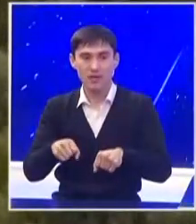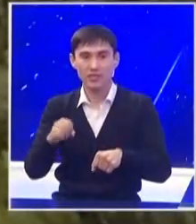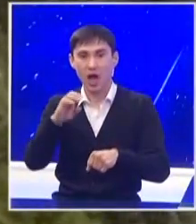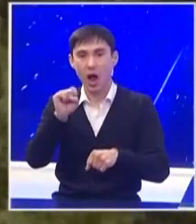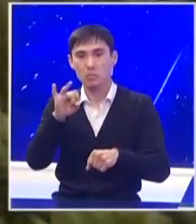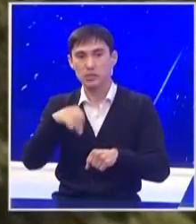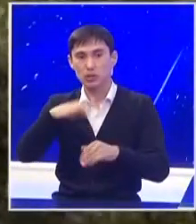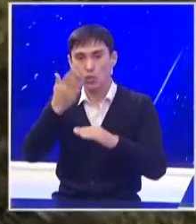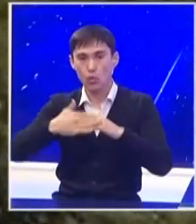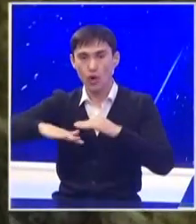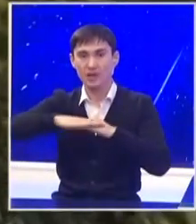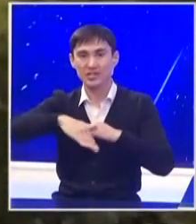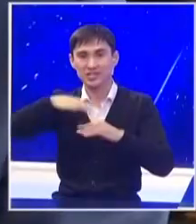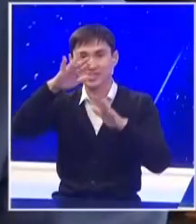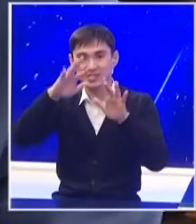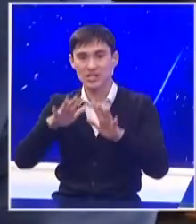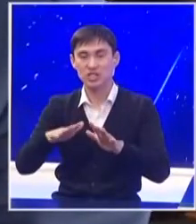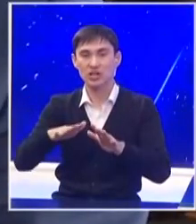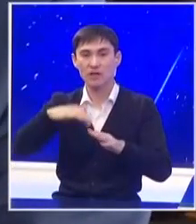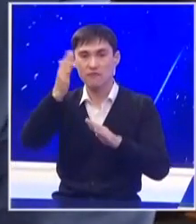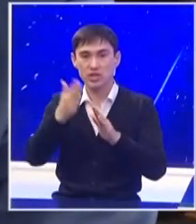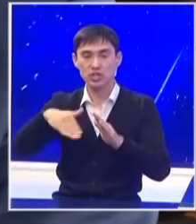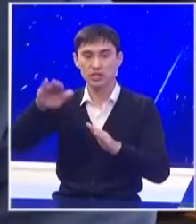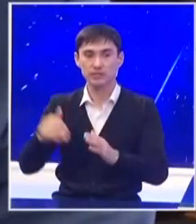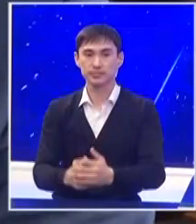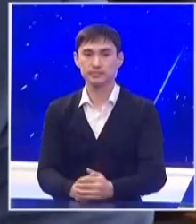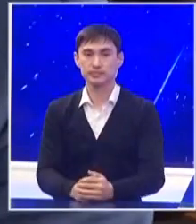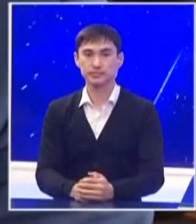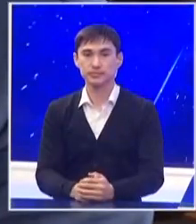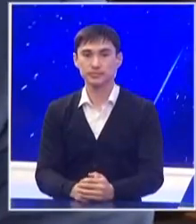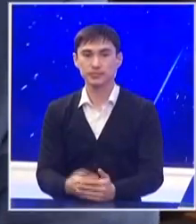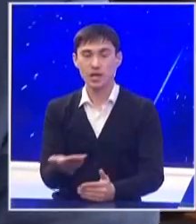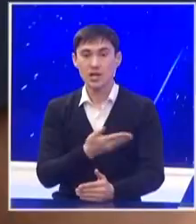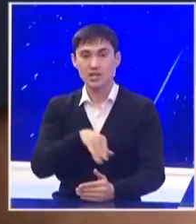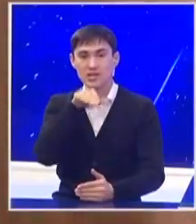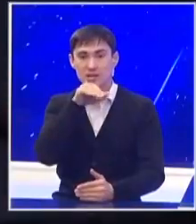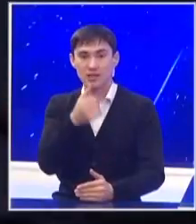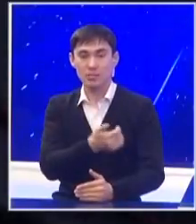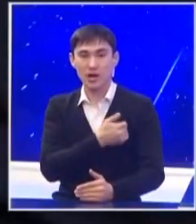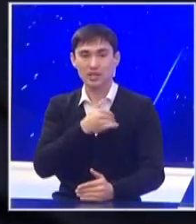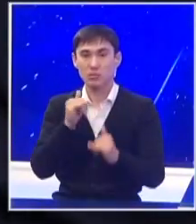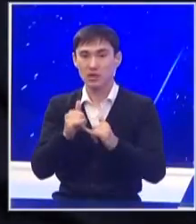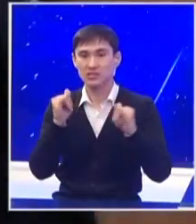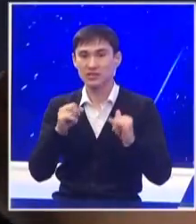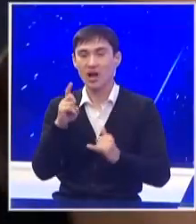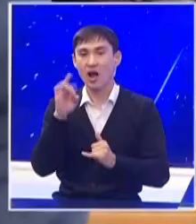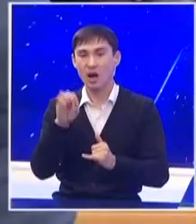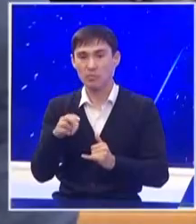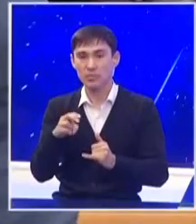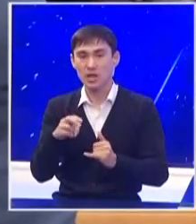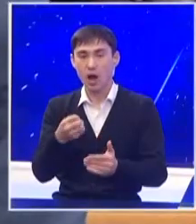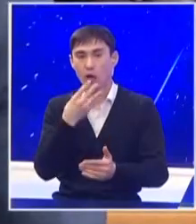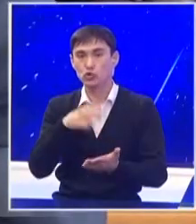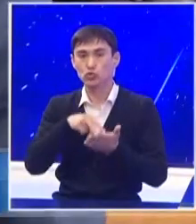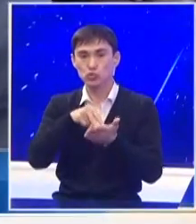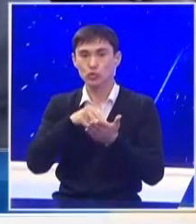альпийских лугах и снежных вершинах. Но мы Текелей сам хотим развивать как хаб. Именно хороший туризм